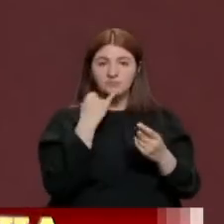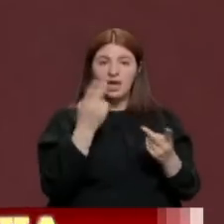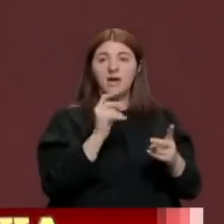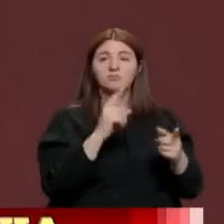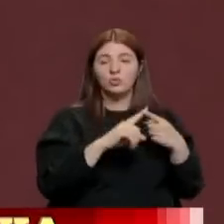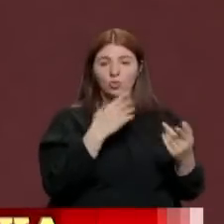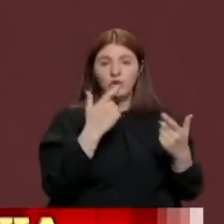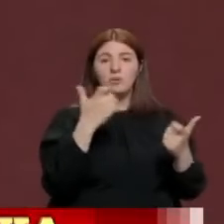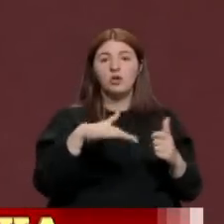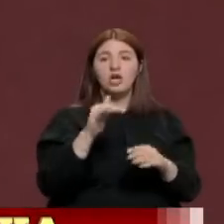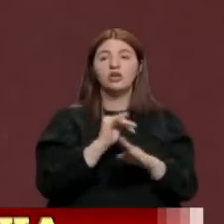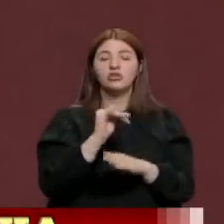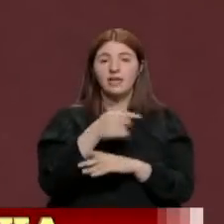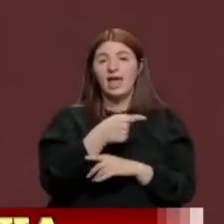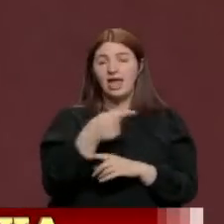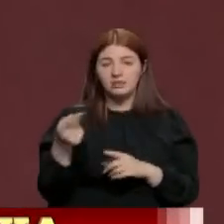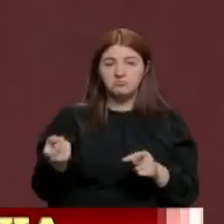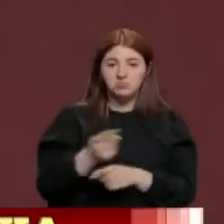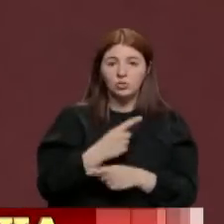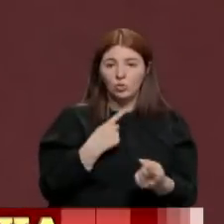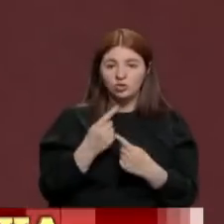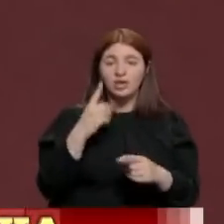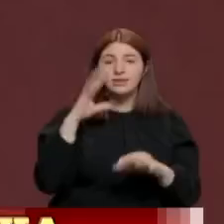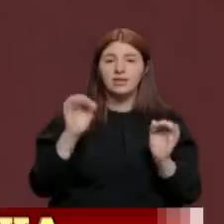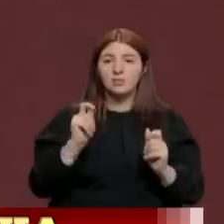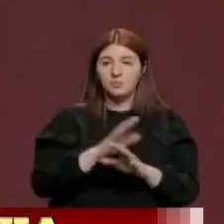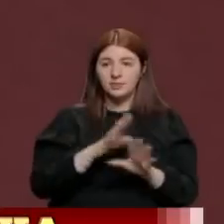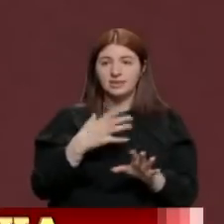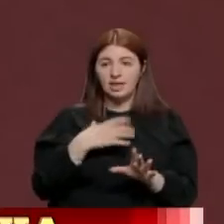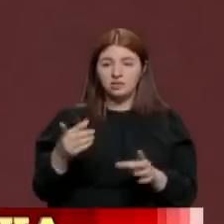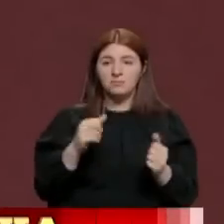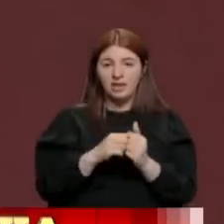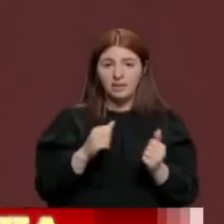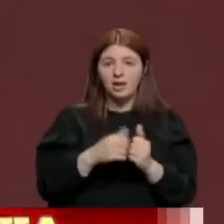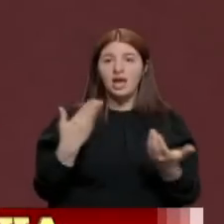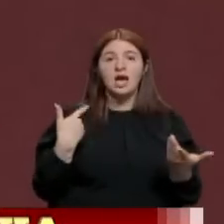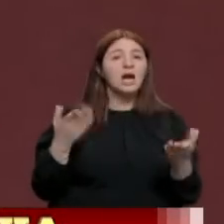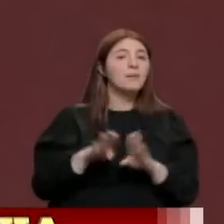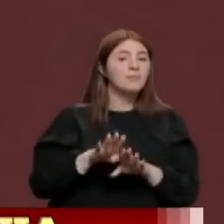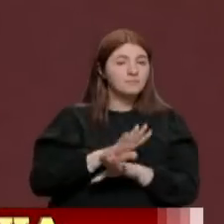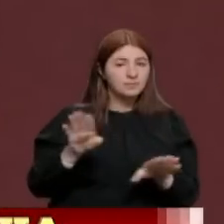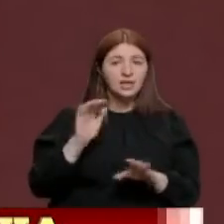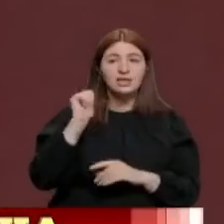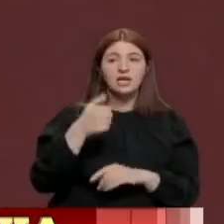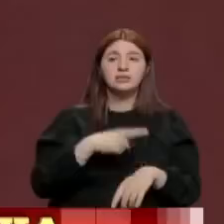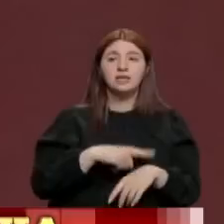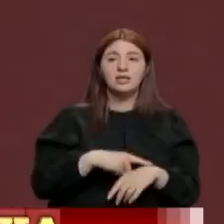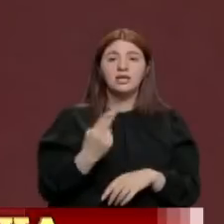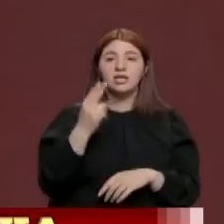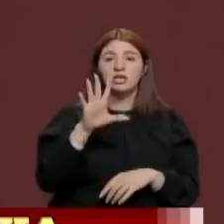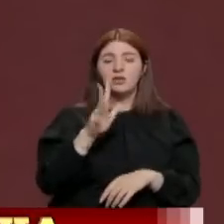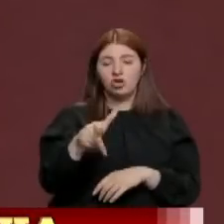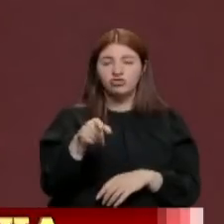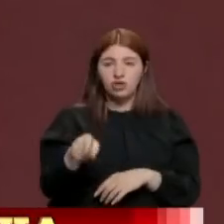hem bölgede yaşadıkları eksikler değerlendirdik kendisiyle birlikte. Kapatırken yarın saatler